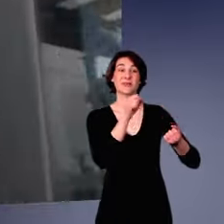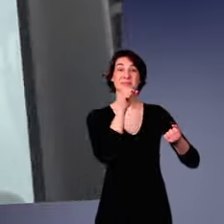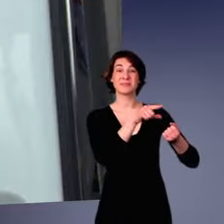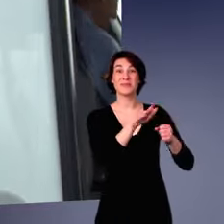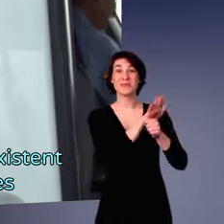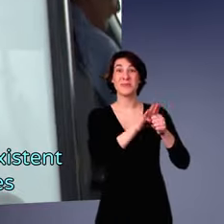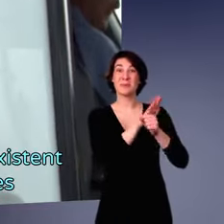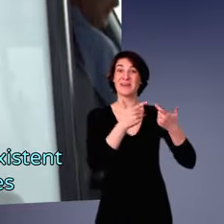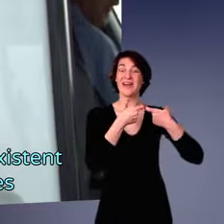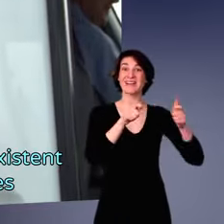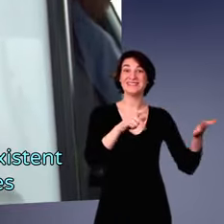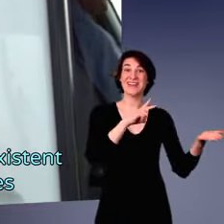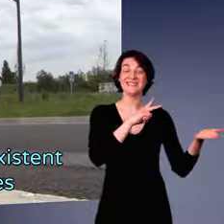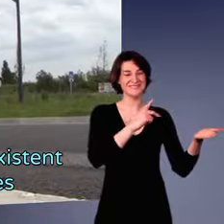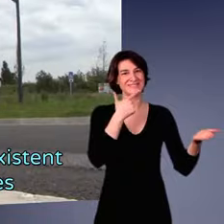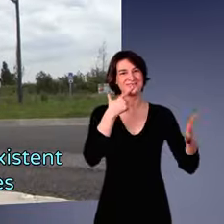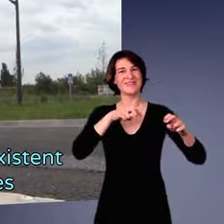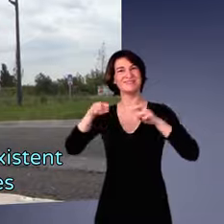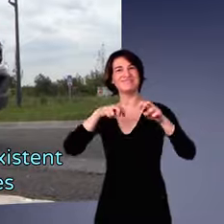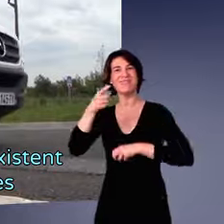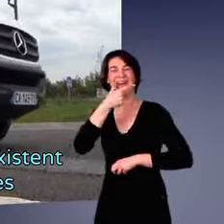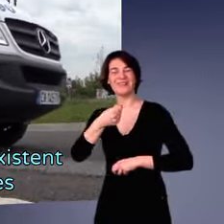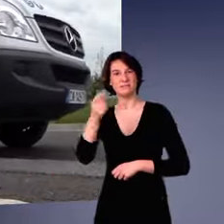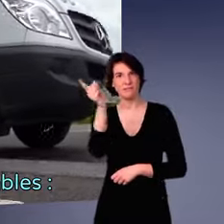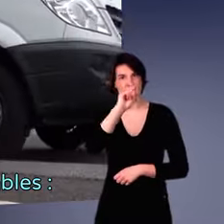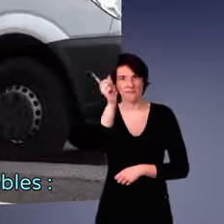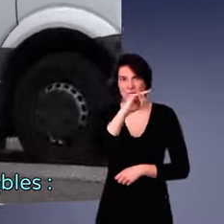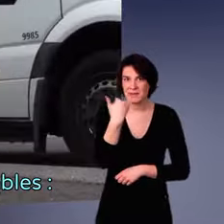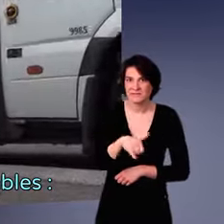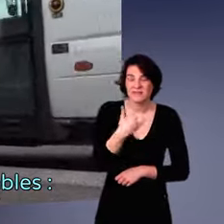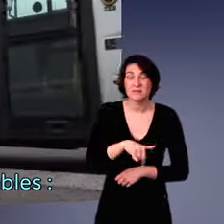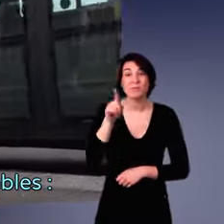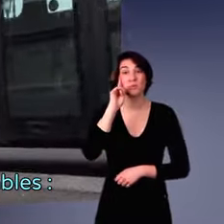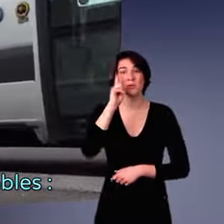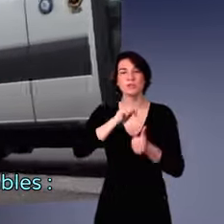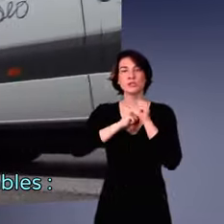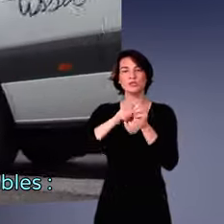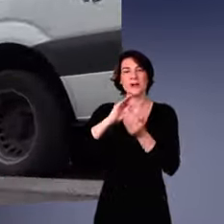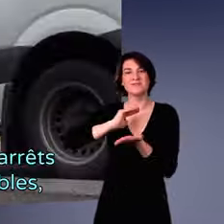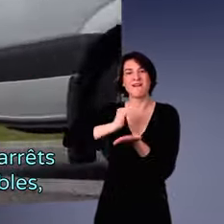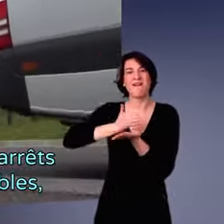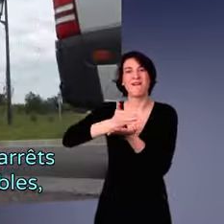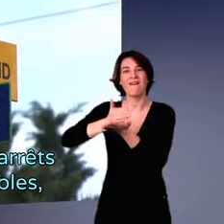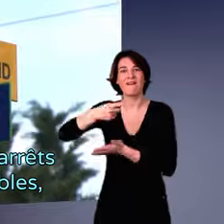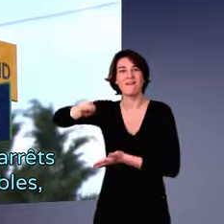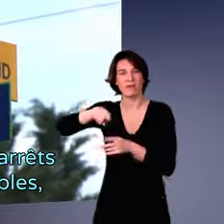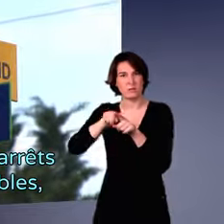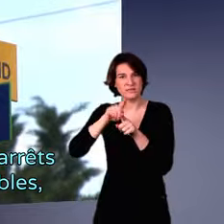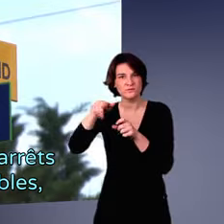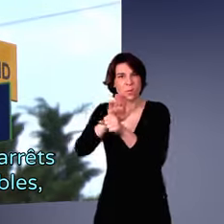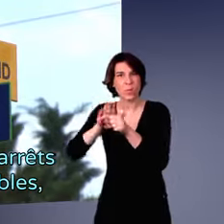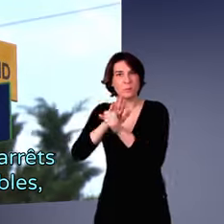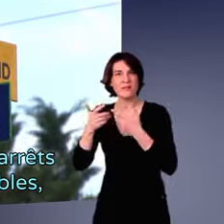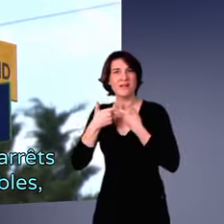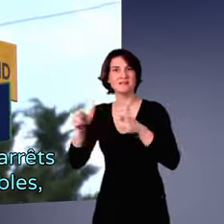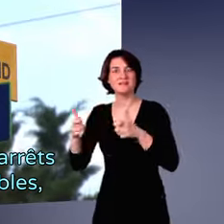déplacements mais ce n'est pas parce qu'existe ces véhicules accessibles qu'ils sont forcément utilisables il faut bien sûr que